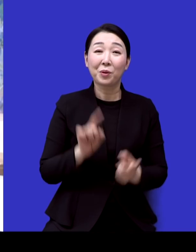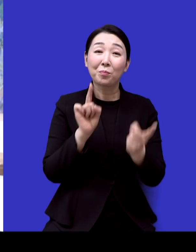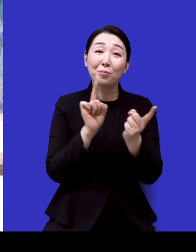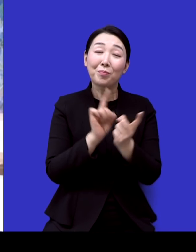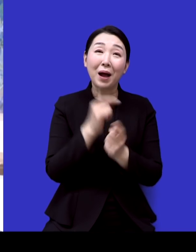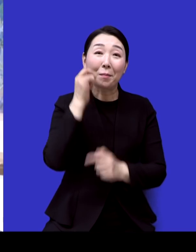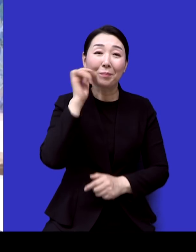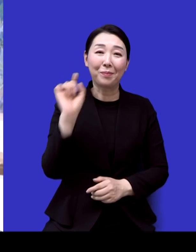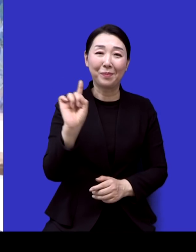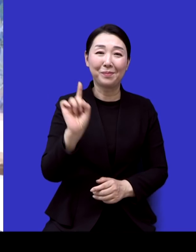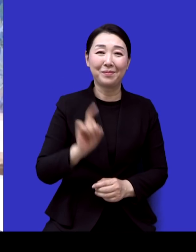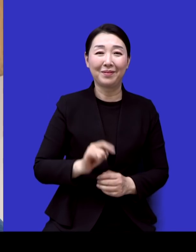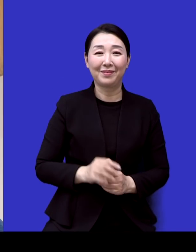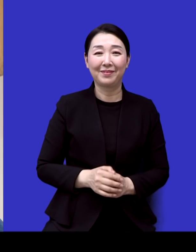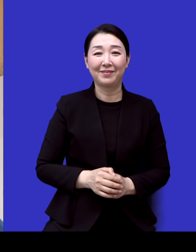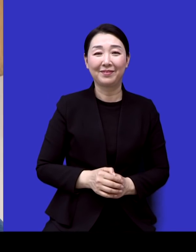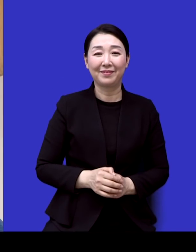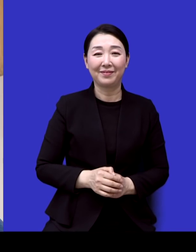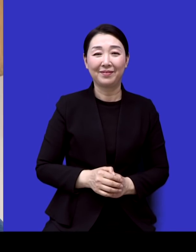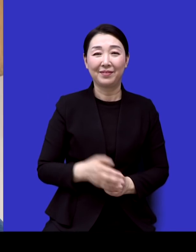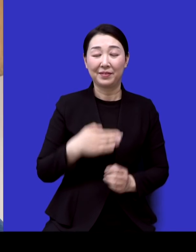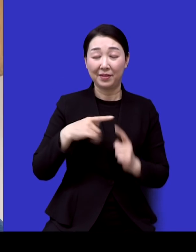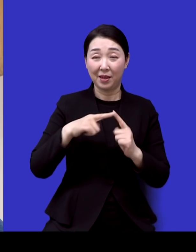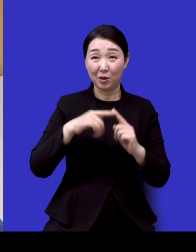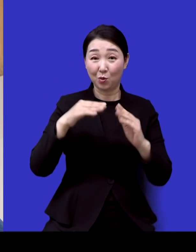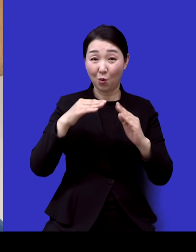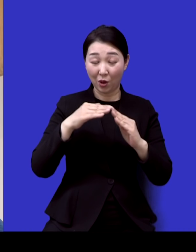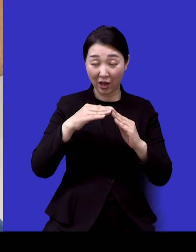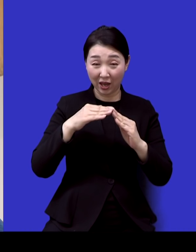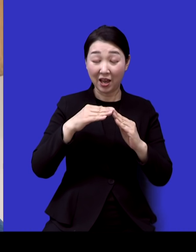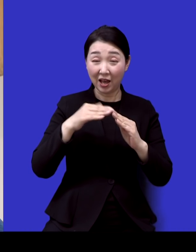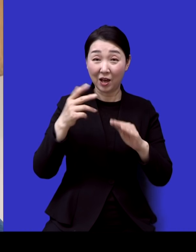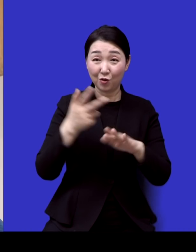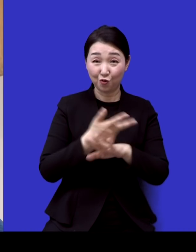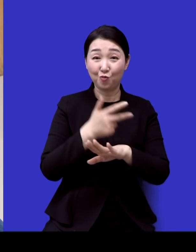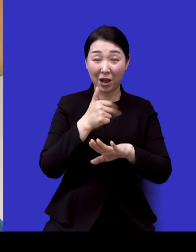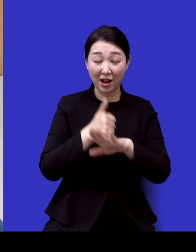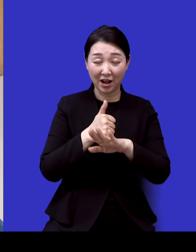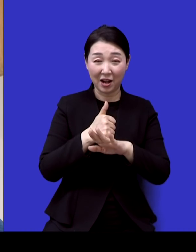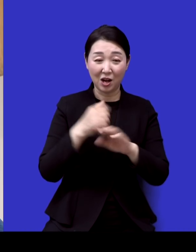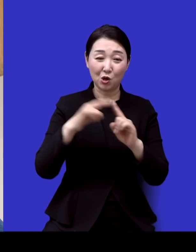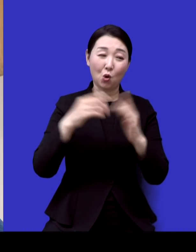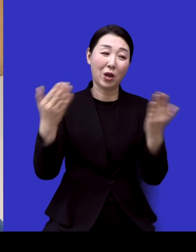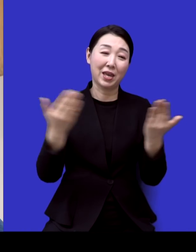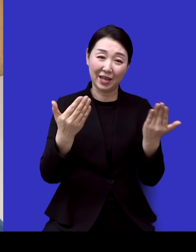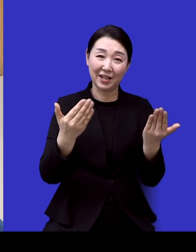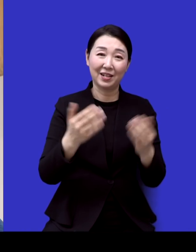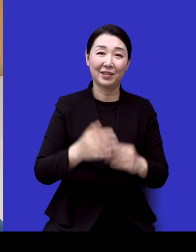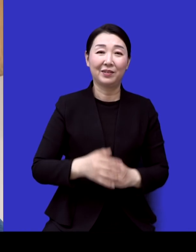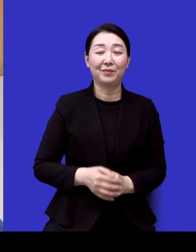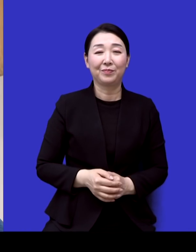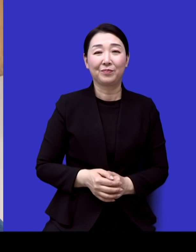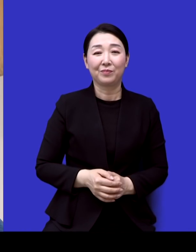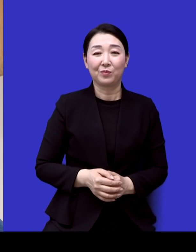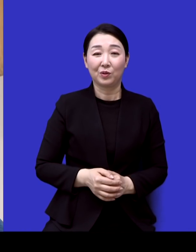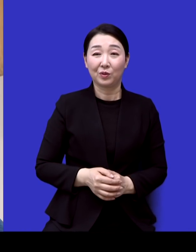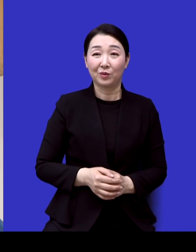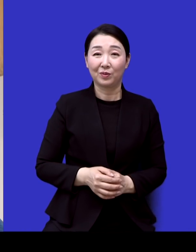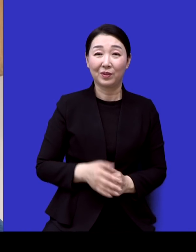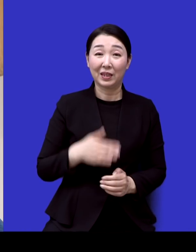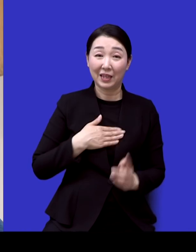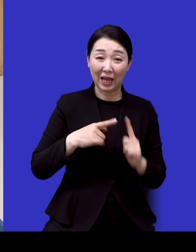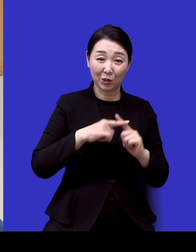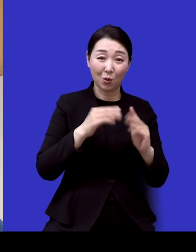만나셨어요? 그 교회 제가 주말에는 교회 이렇게 사역을 했는데요. 네네. 그 저희 교회는 매주